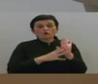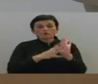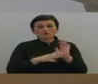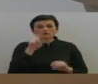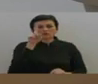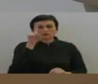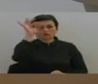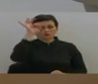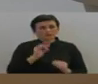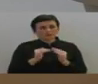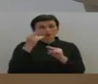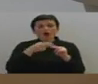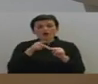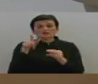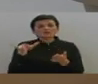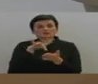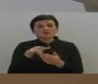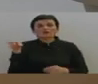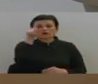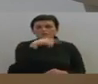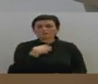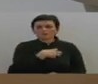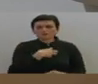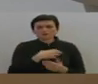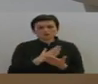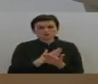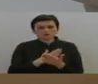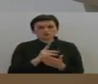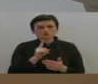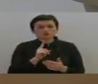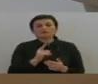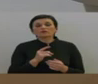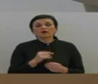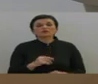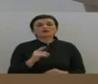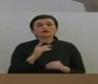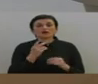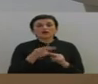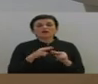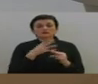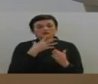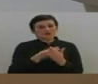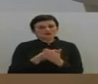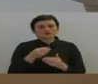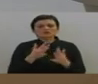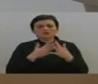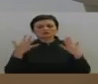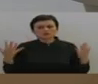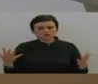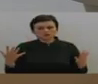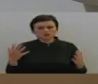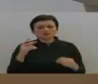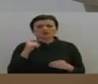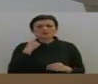91%-ით. ეს ქვეყნები მნიშვნელოვანია არა მხოლოდ დივერსიფიკაციის თვალსაზრისით, არამედ აღნიშნულ ქვეყნებს აქვს საკმაოდ დიდი